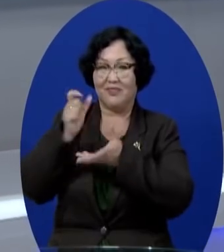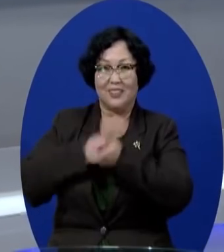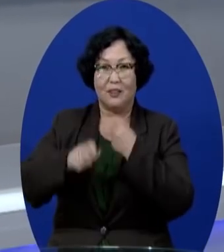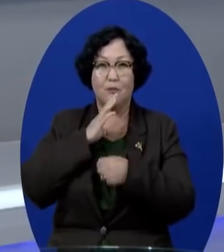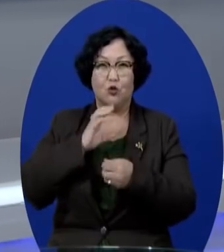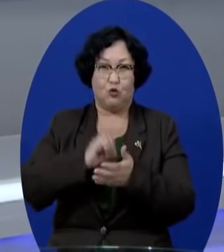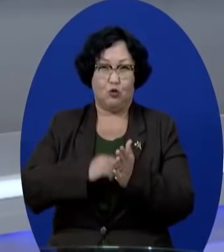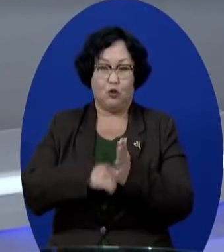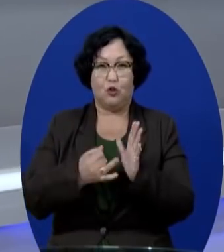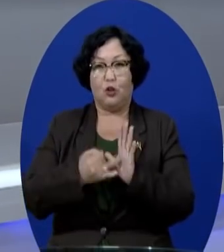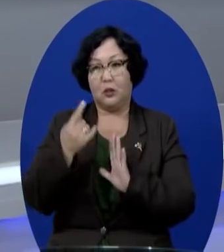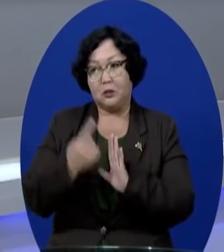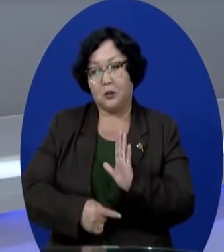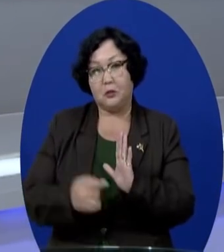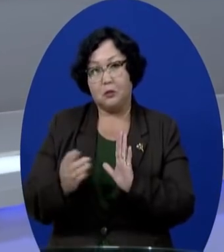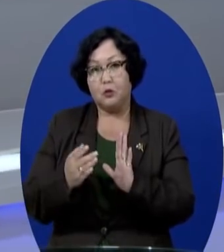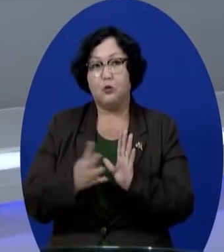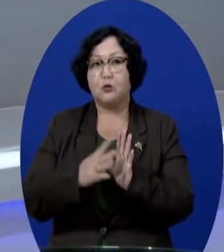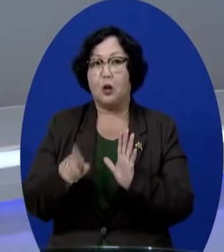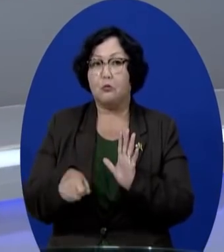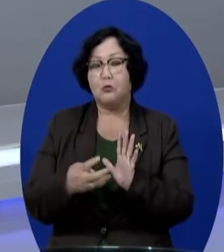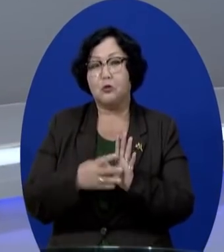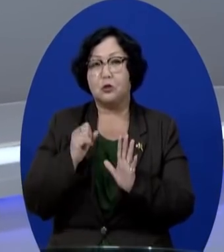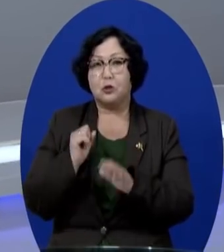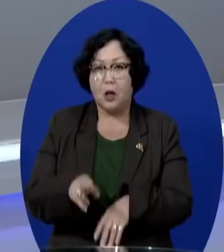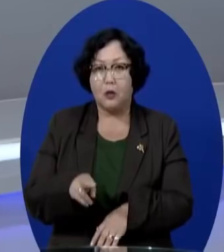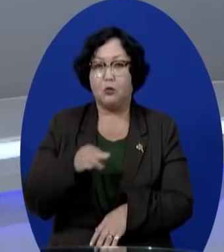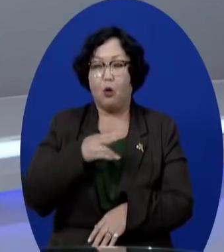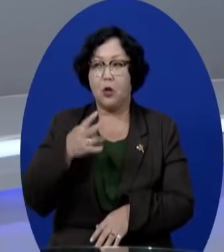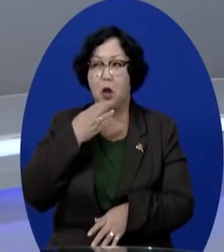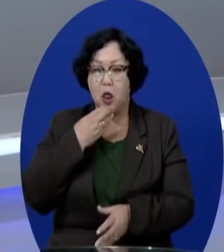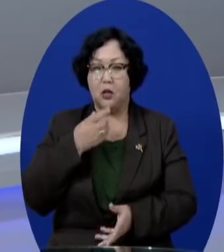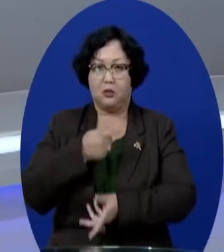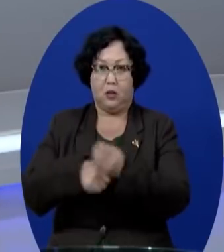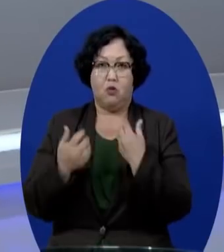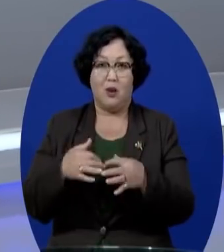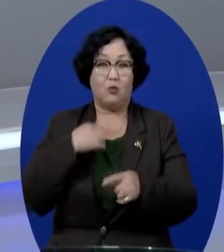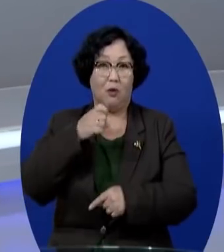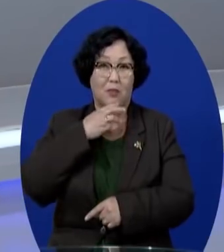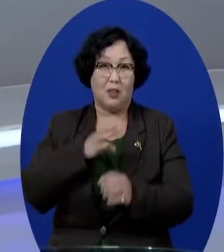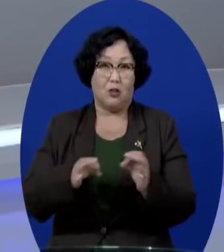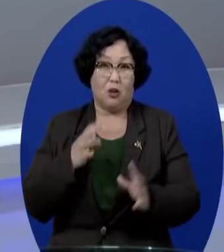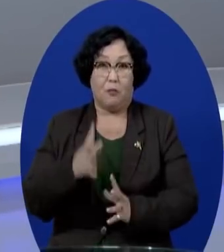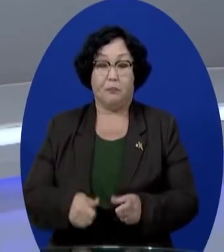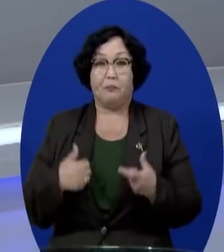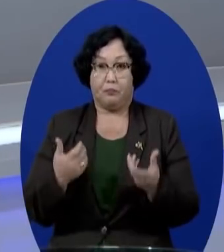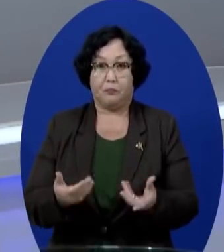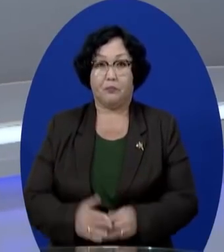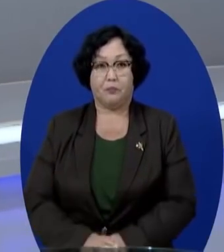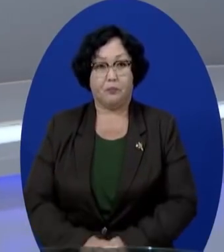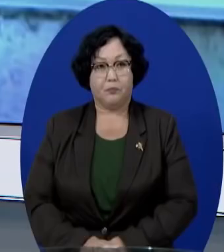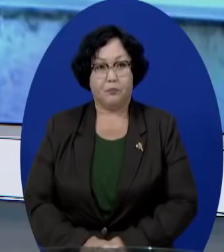ердөө 9.9 сая тонн нүүрс экспортлсон байна. Үзэгч та бүхэн өнөөдрийн цаг үрд мэдээллийн хөтөлбөрөөр эдгээр бол бусад мэдээний дэлгэрэнгүйг хүлээж